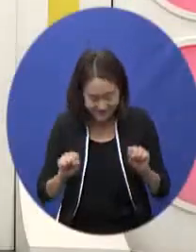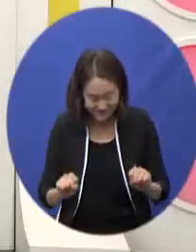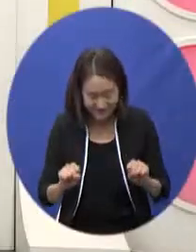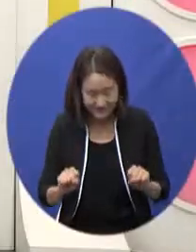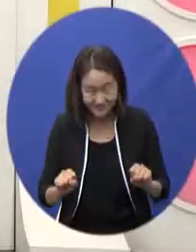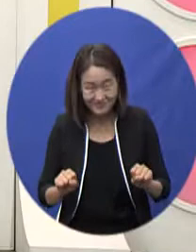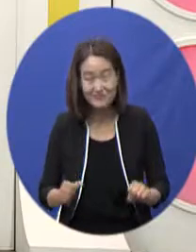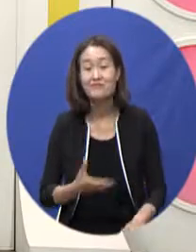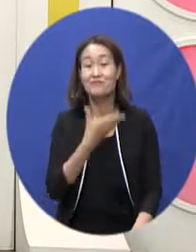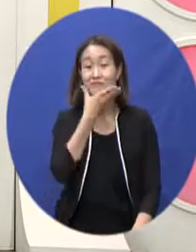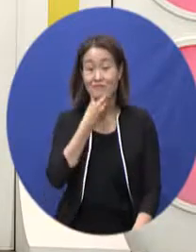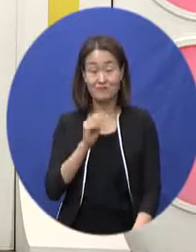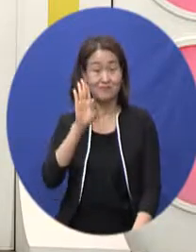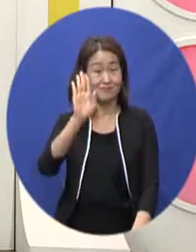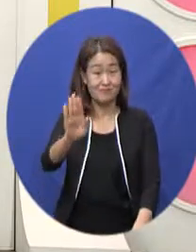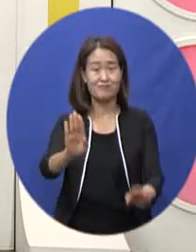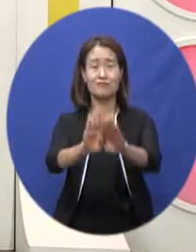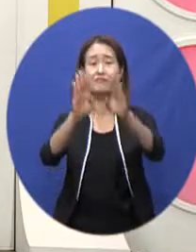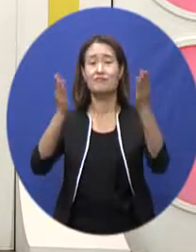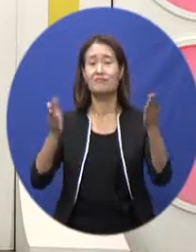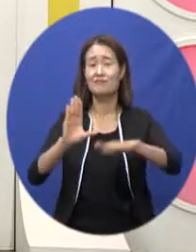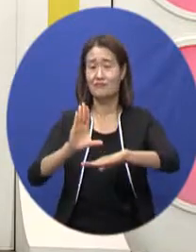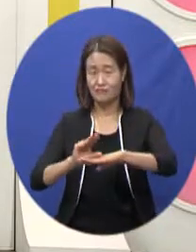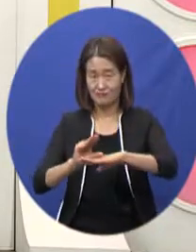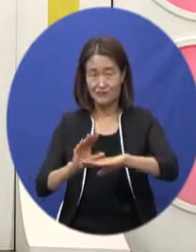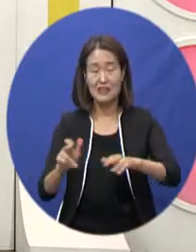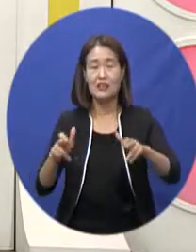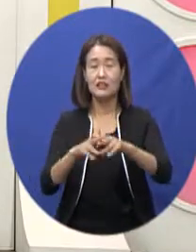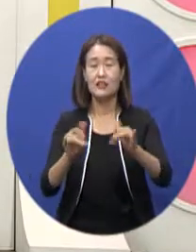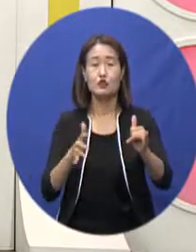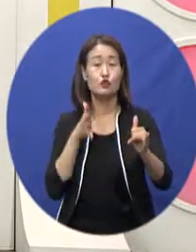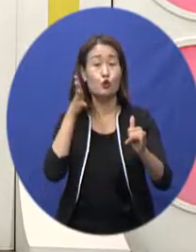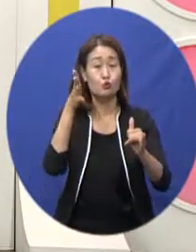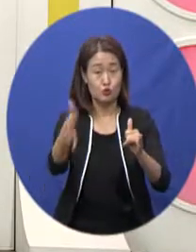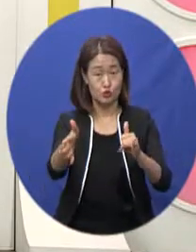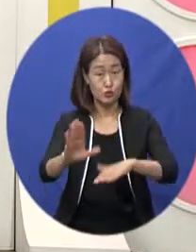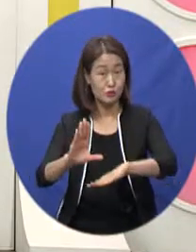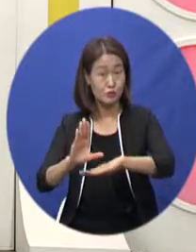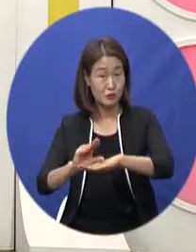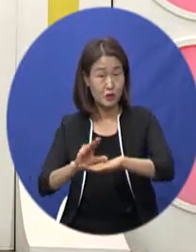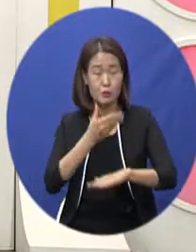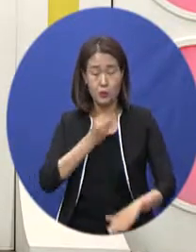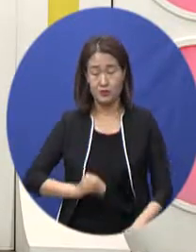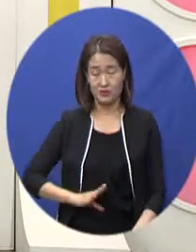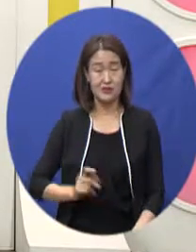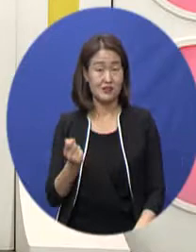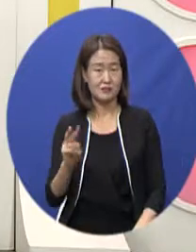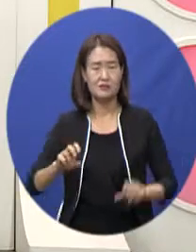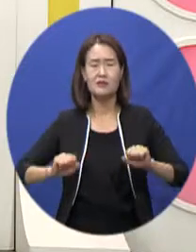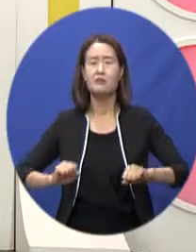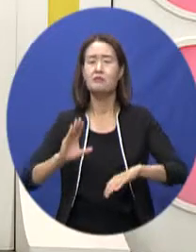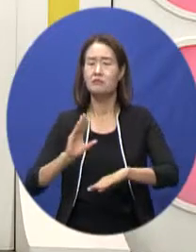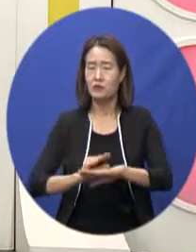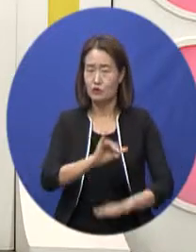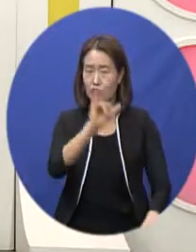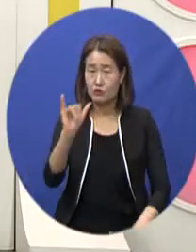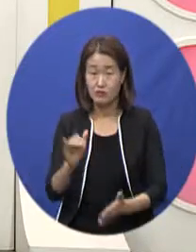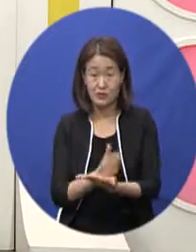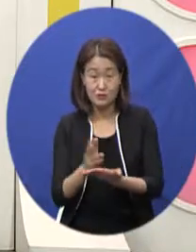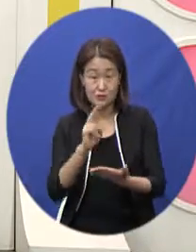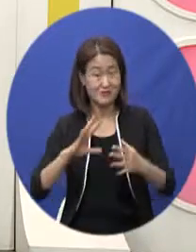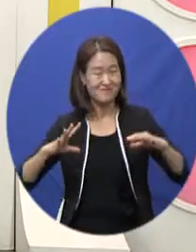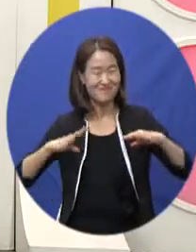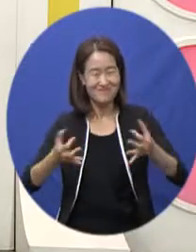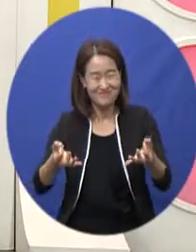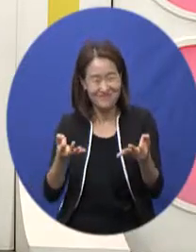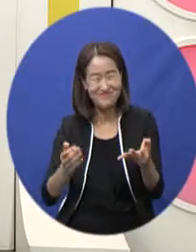안녕하세요. 행복한 미래를 여는 방송 장애인 전문 방송 복지 TV 생방송 전국 나눔 노래자랑 오신